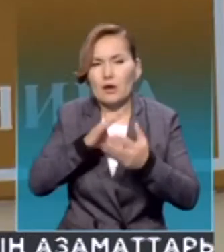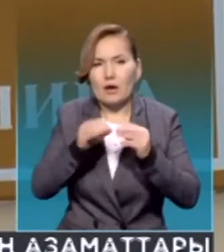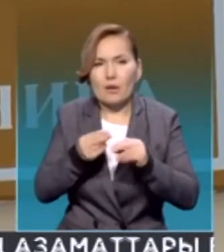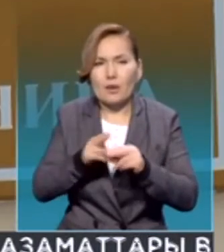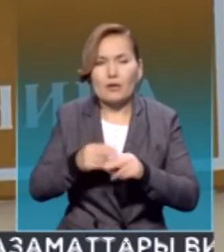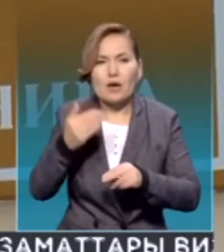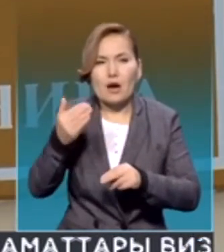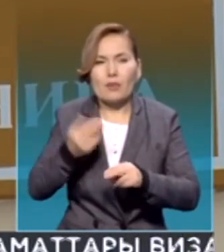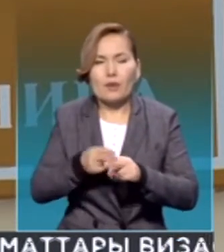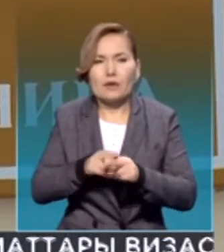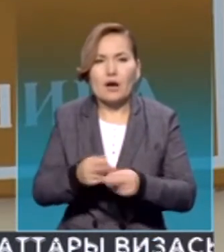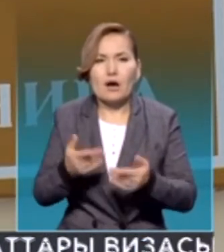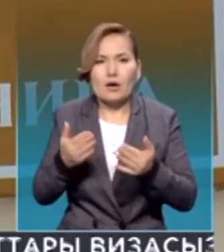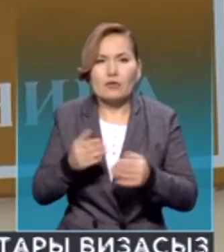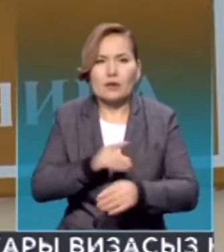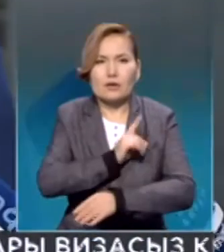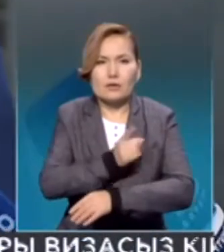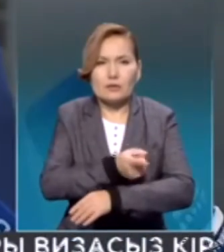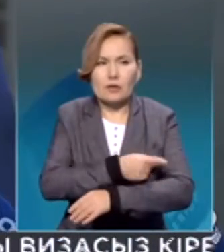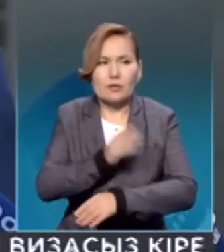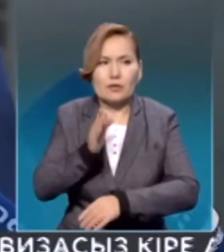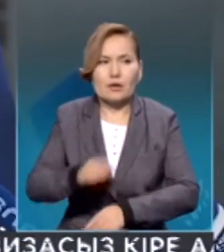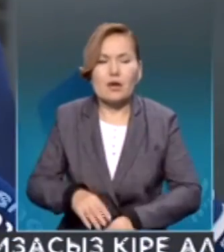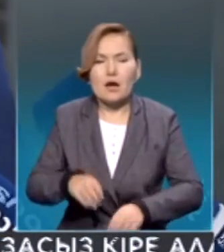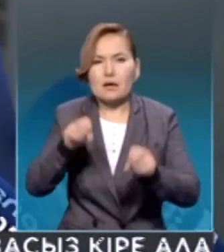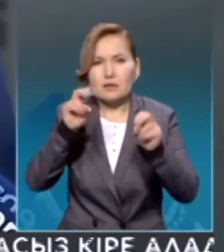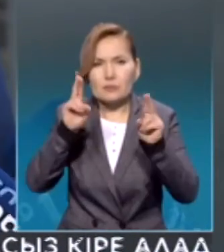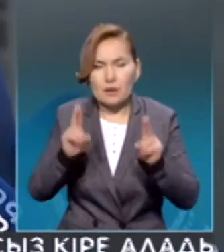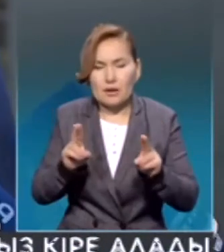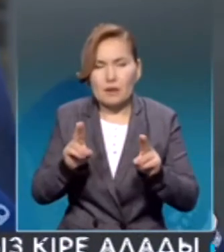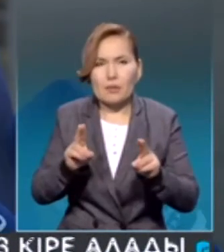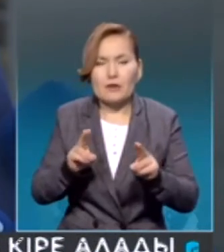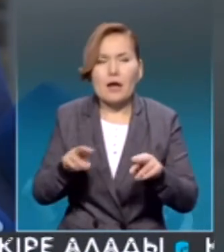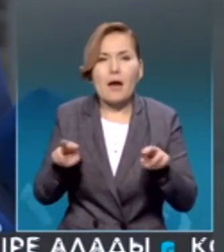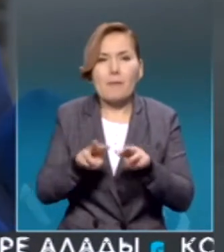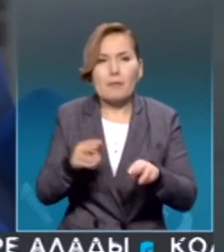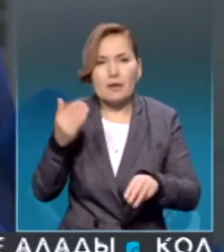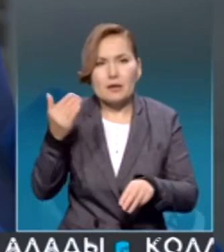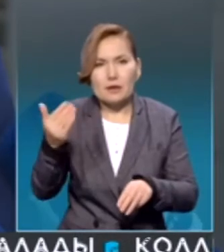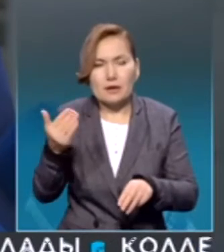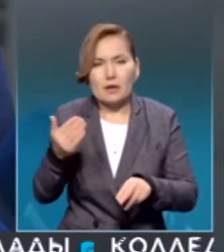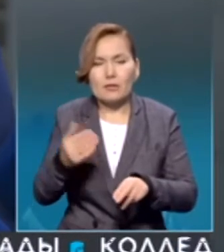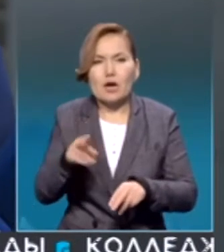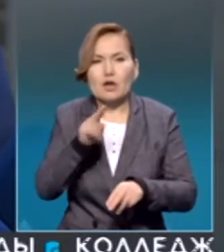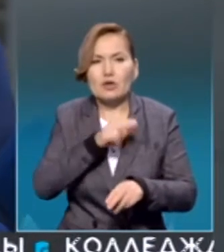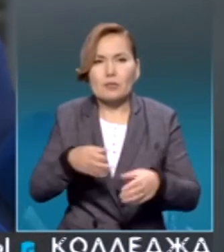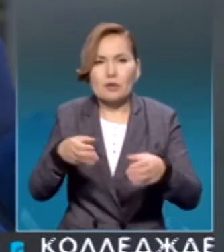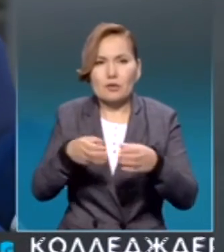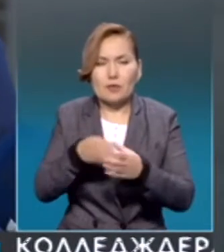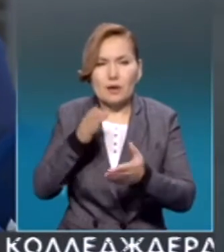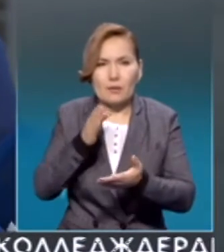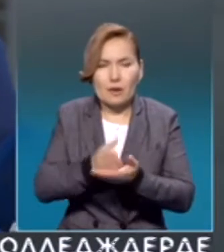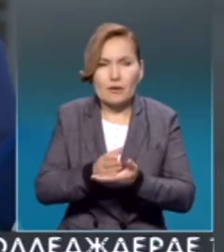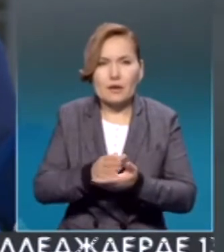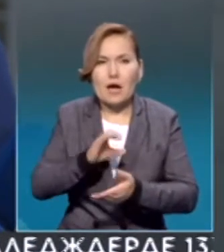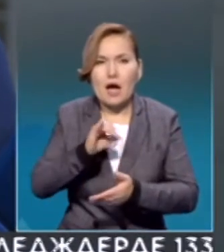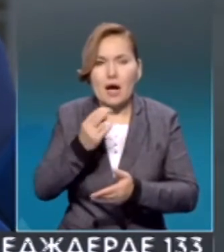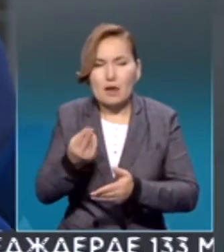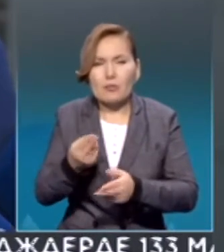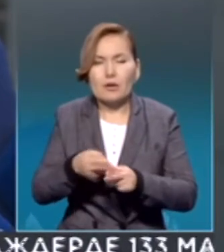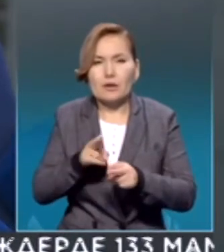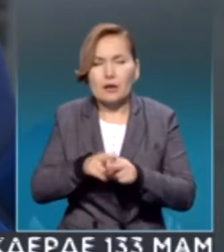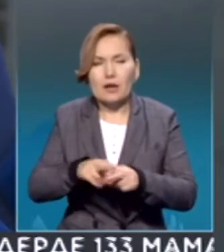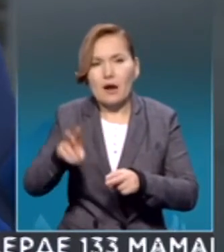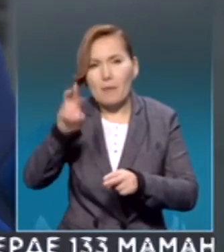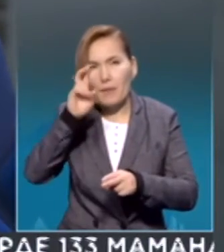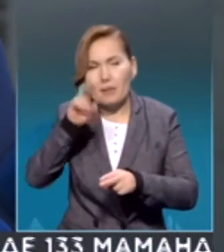арқылы оларға қойылатын талаптар да өзгереді. Арнайы бізде министрліктің аясында жұмыс топтары құрылған. Әлеуметтік қызметкерлерге,